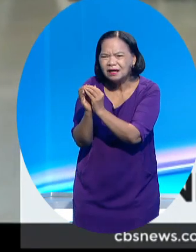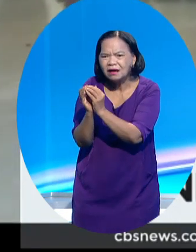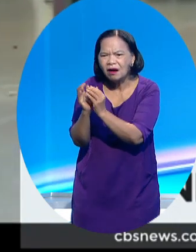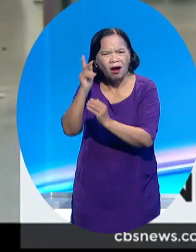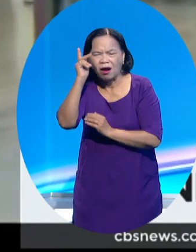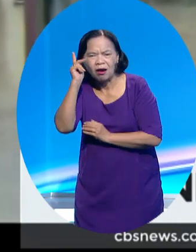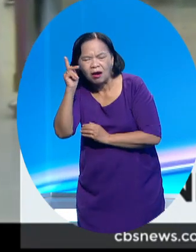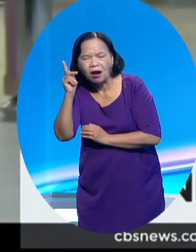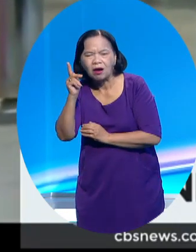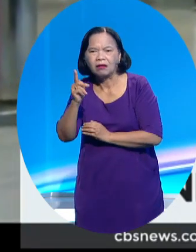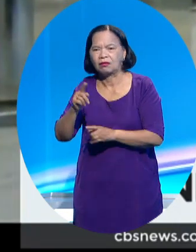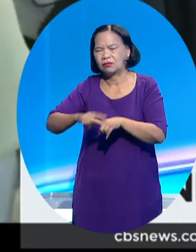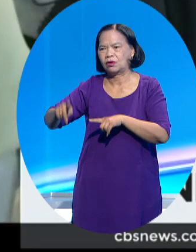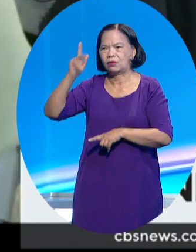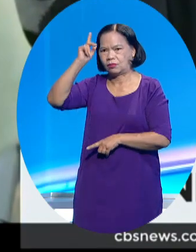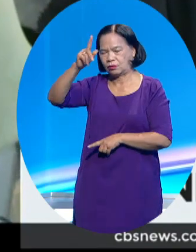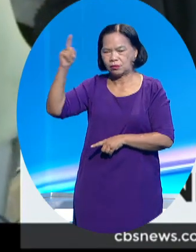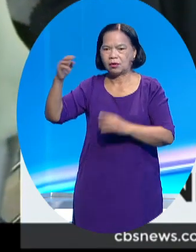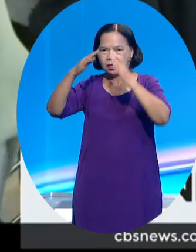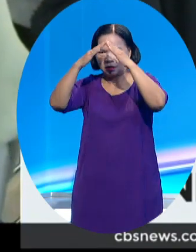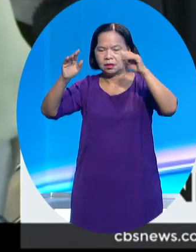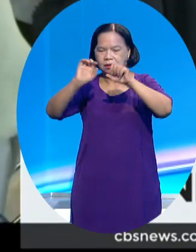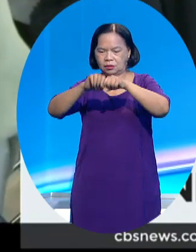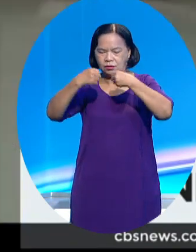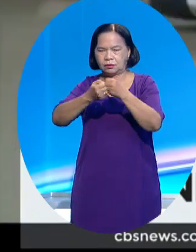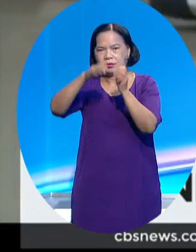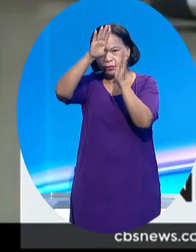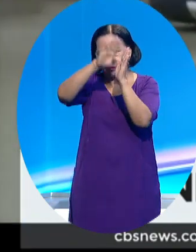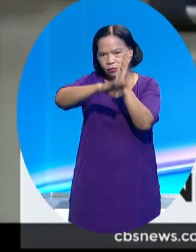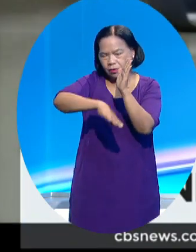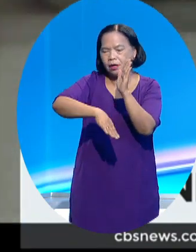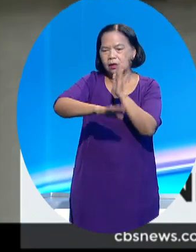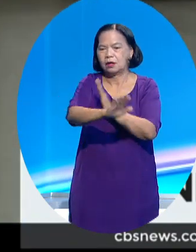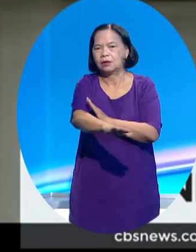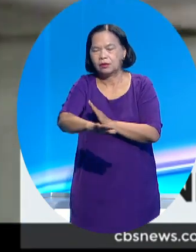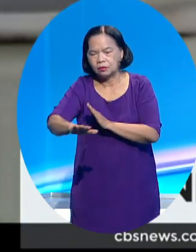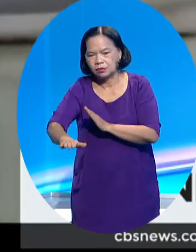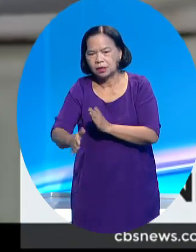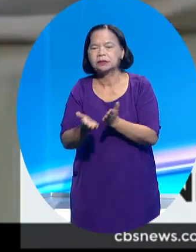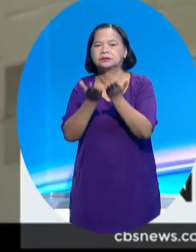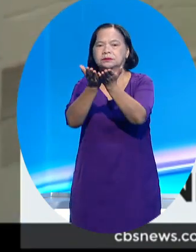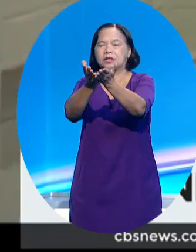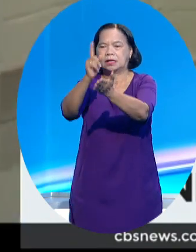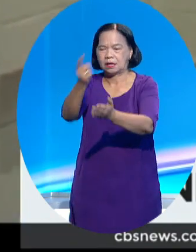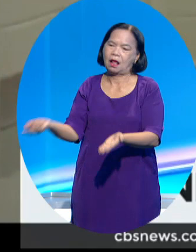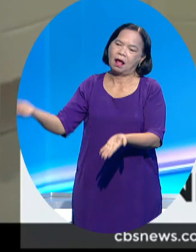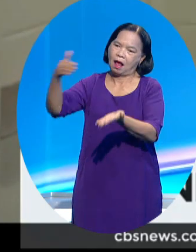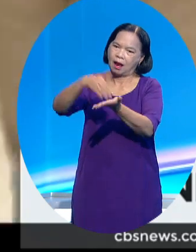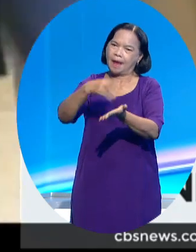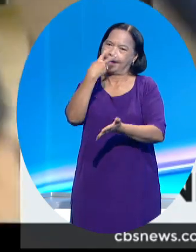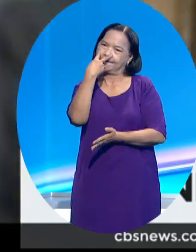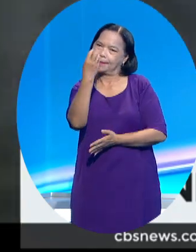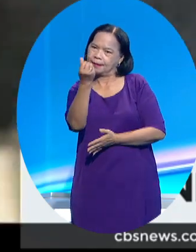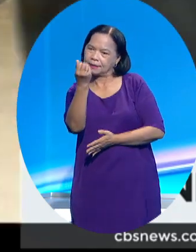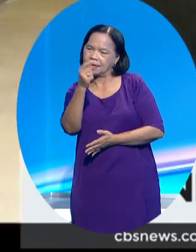hút và giữ chân giáo viên. Một số trường còn tổ chức các chương trình giáo dục tùy chọn cho học sinh và đề nghị giáo viên đến làm thêm kiếm tiền vào